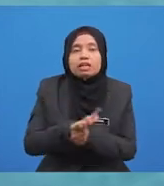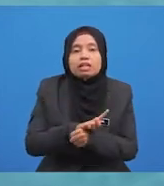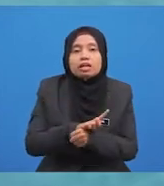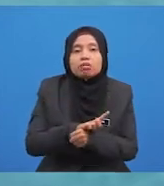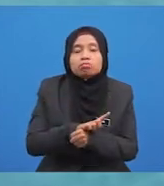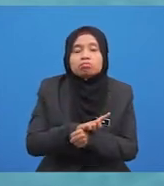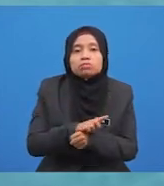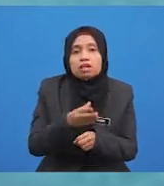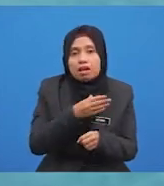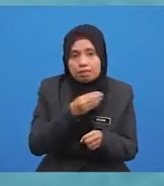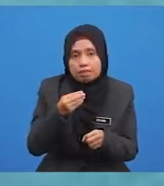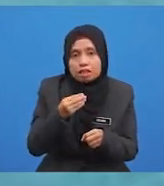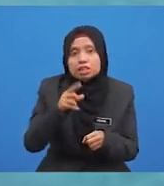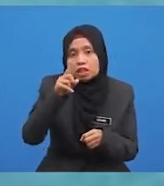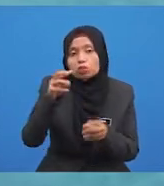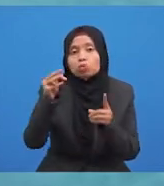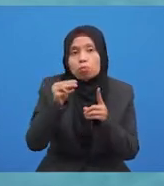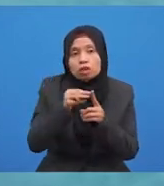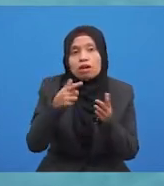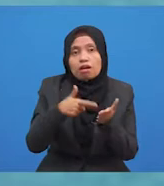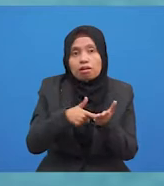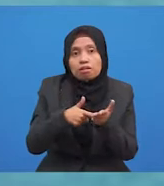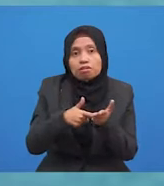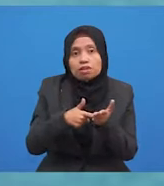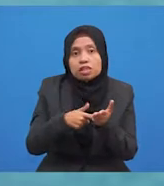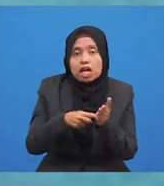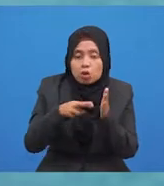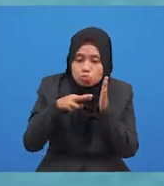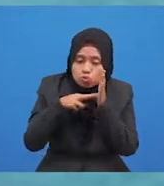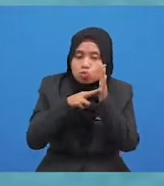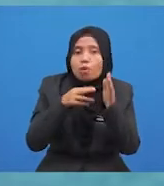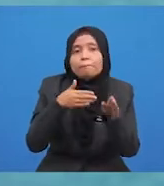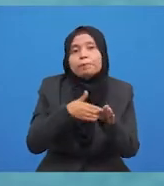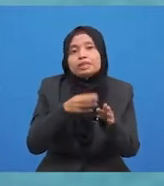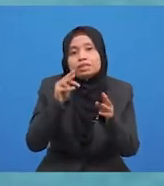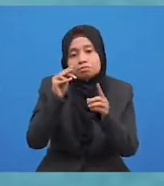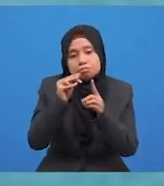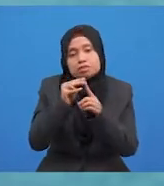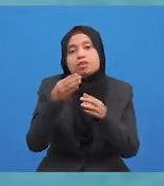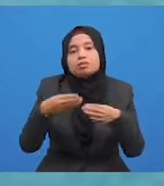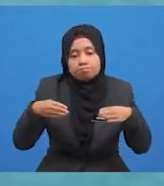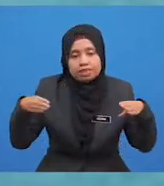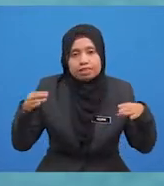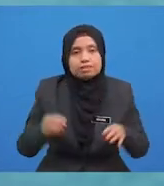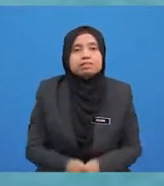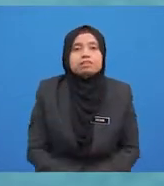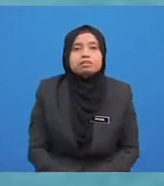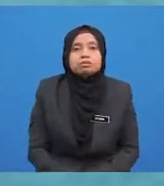lengkap. Manakala, satu markah lagi merujuk kepada markah bahasa.